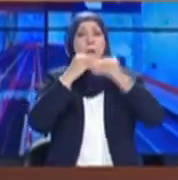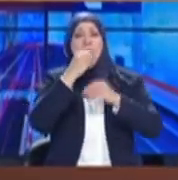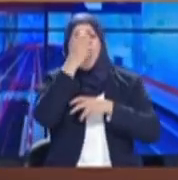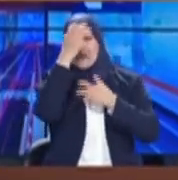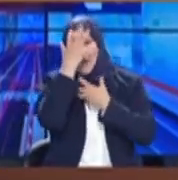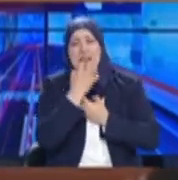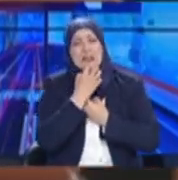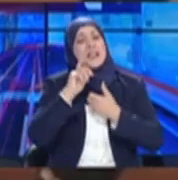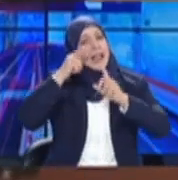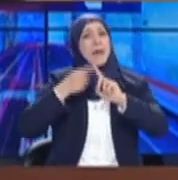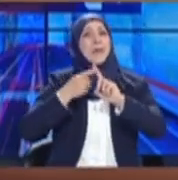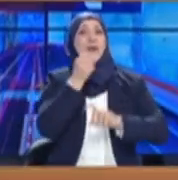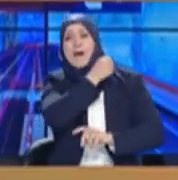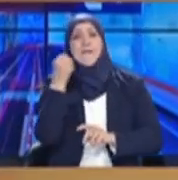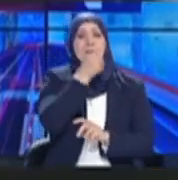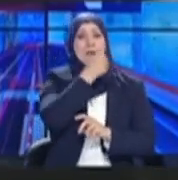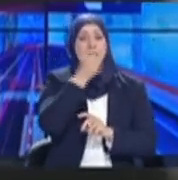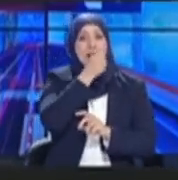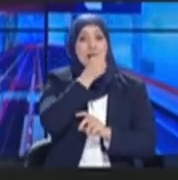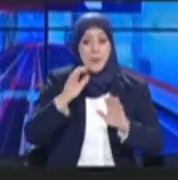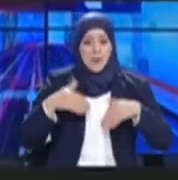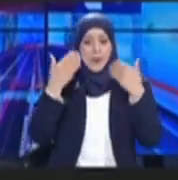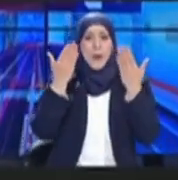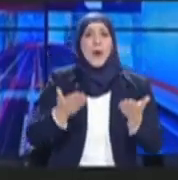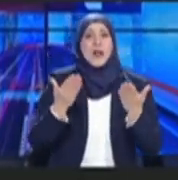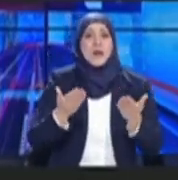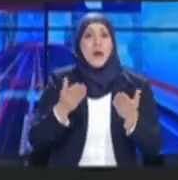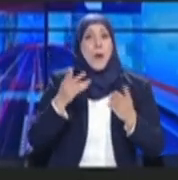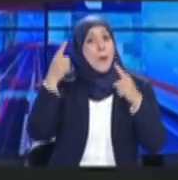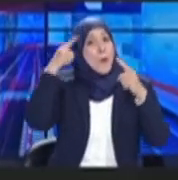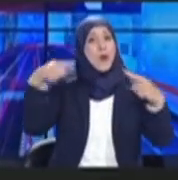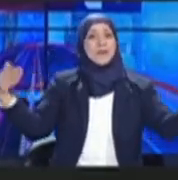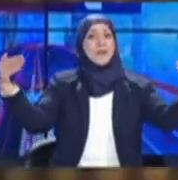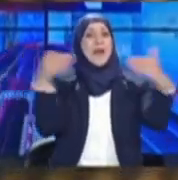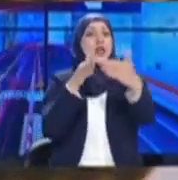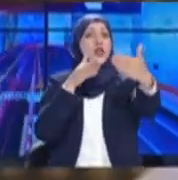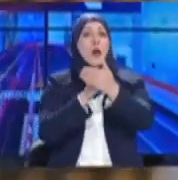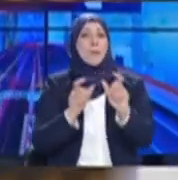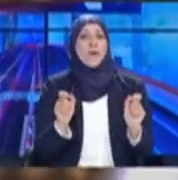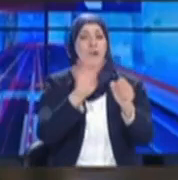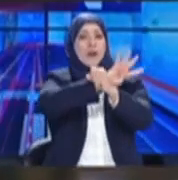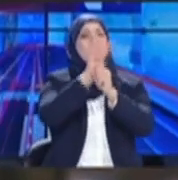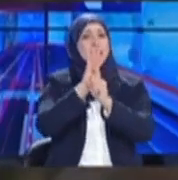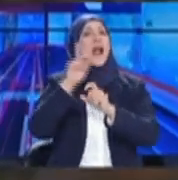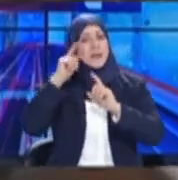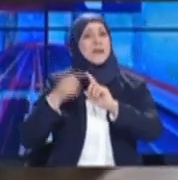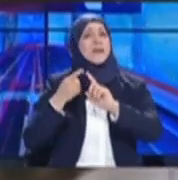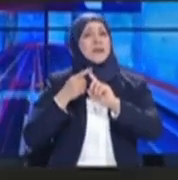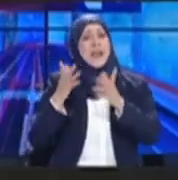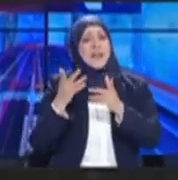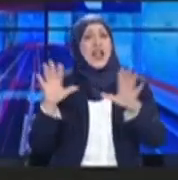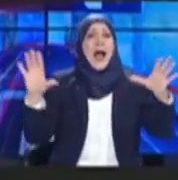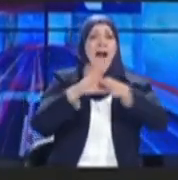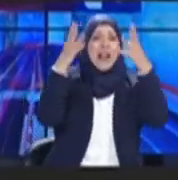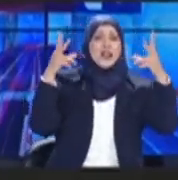الاجراءات الحكوميه المتحده للحد من انتشار وباء القرون المستجد بشان الحفلات والانشطه